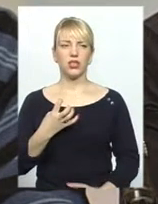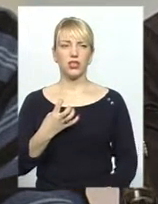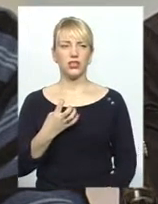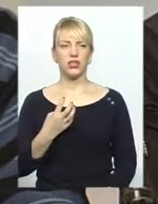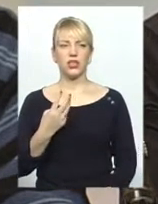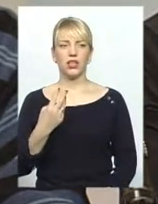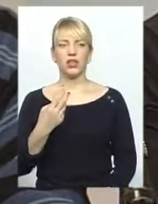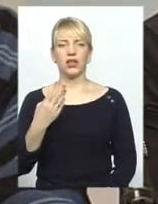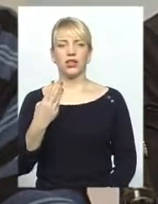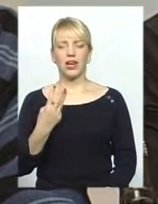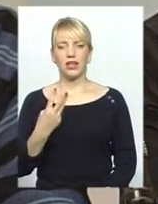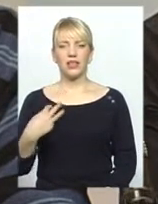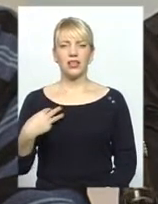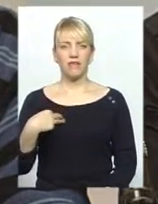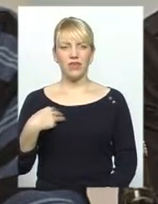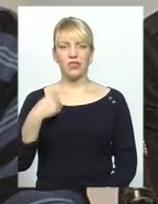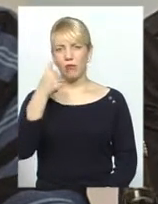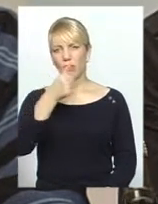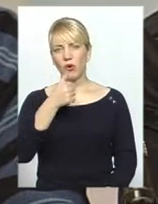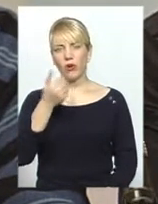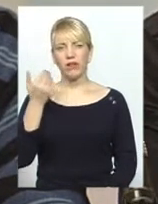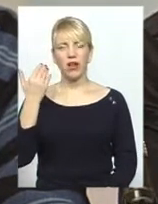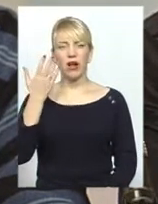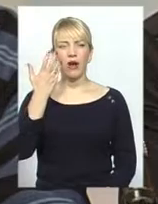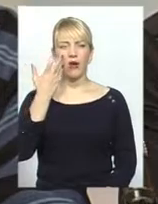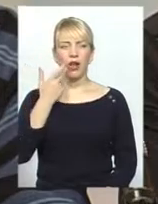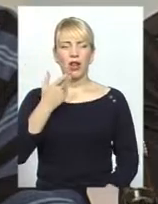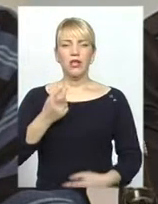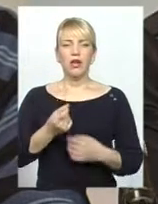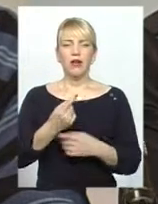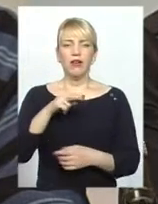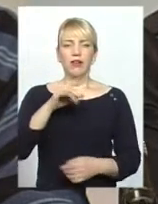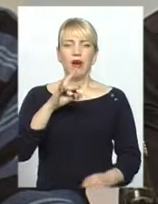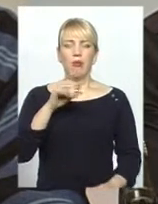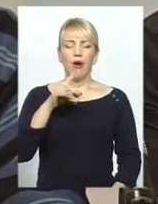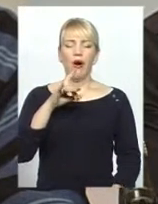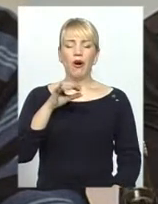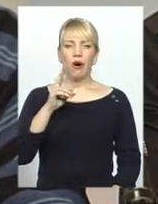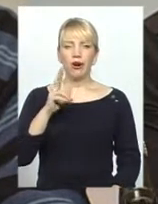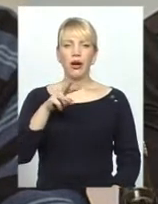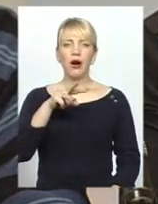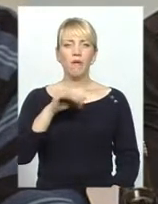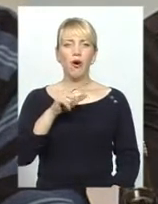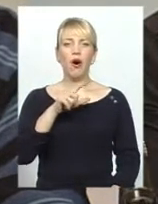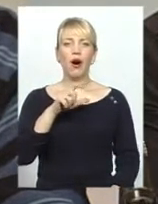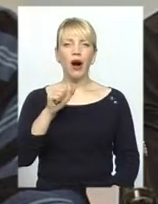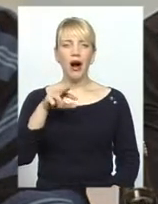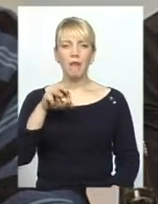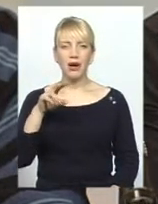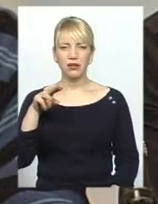1438 років назад, коли з'явився останній пророк Мухаммед, мир йому, ми знаємо, що